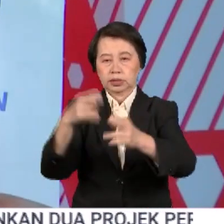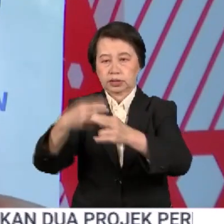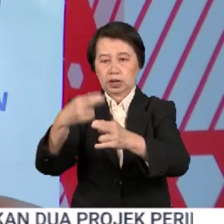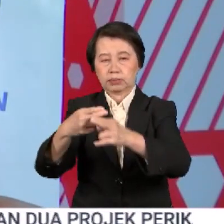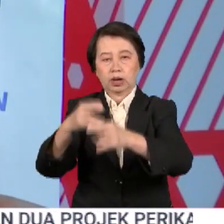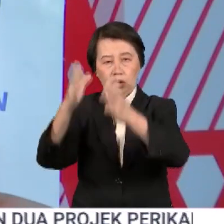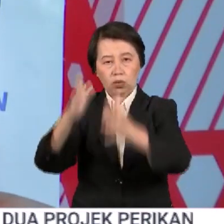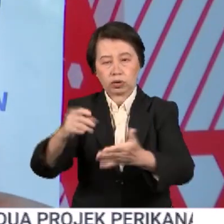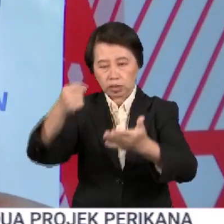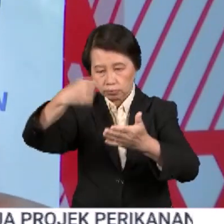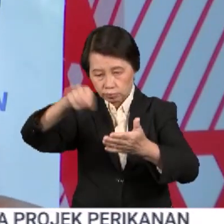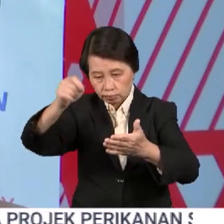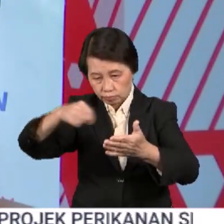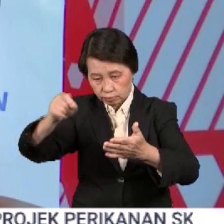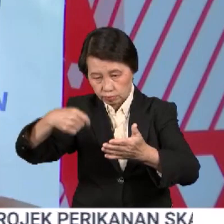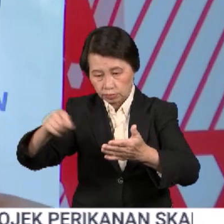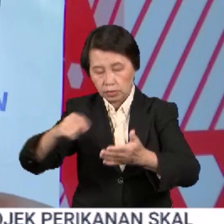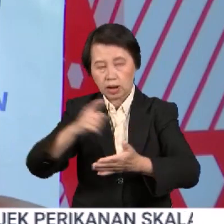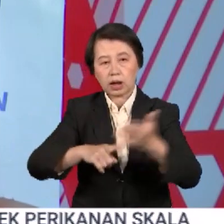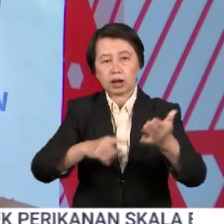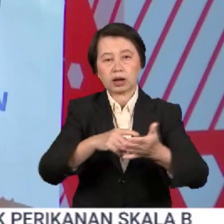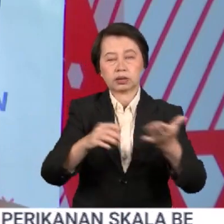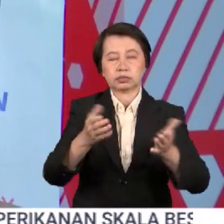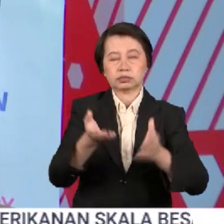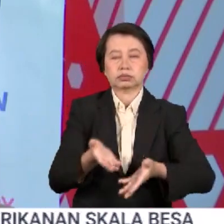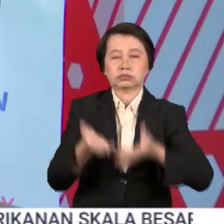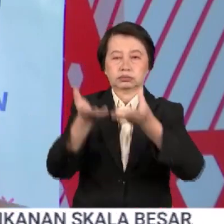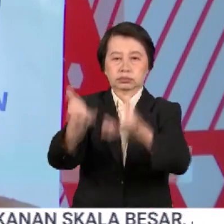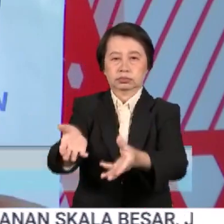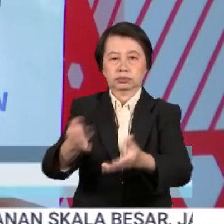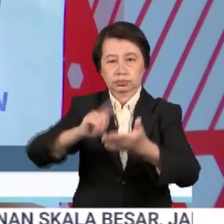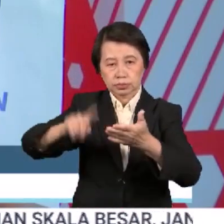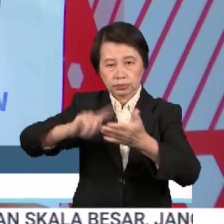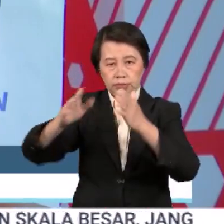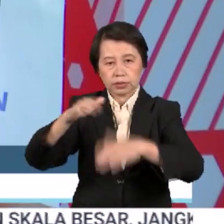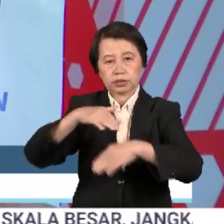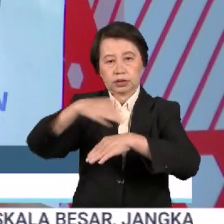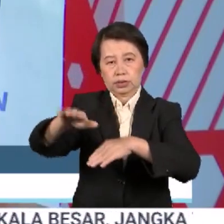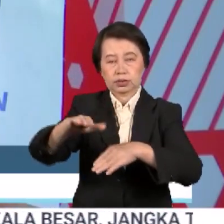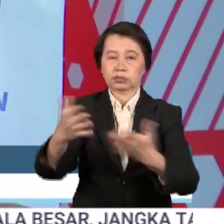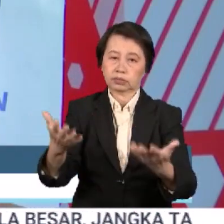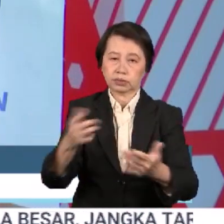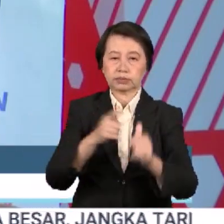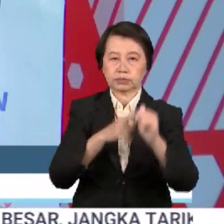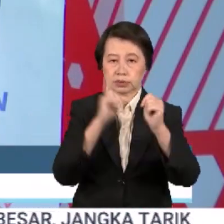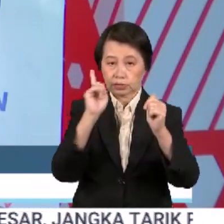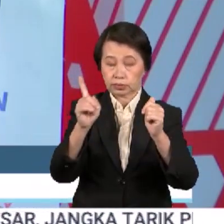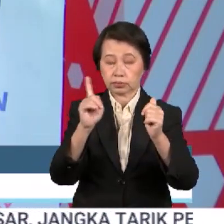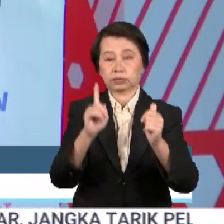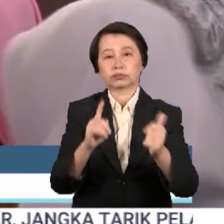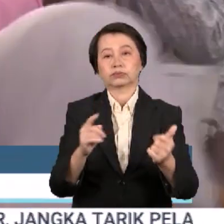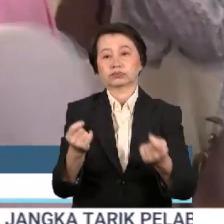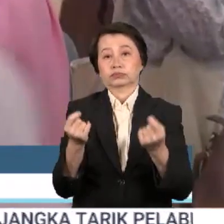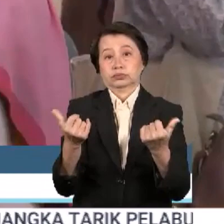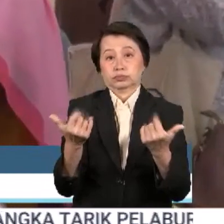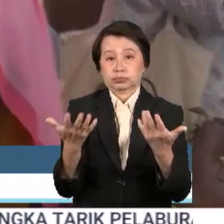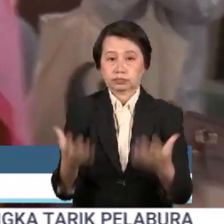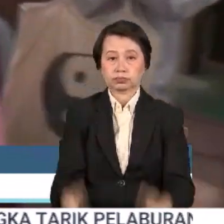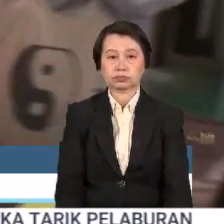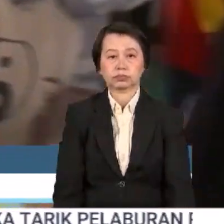dan jalur apa sih jawabannya itu diangkat terus kepada Bukan Yang Pertama jadi Cepatlah